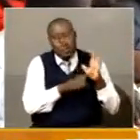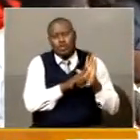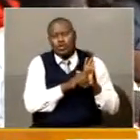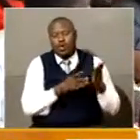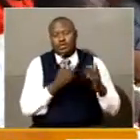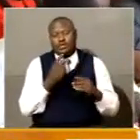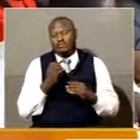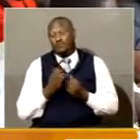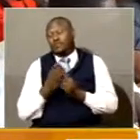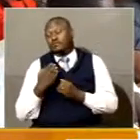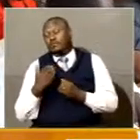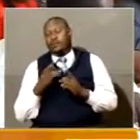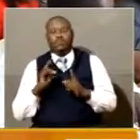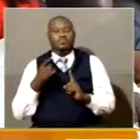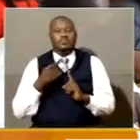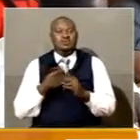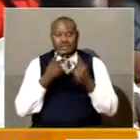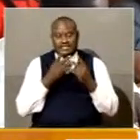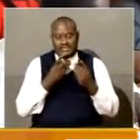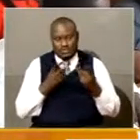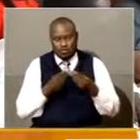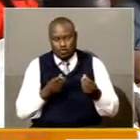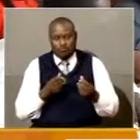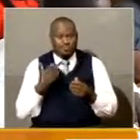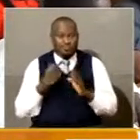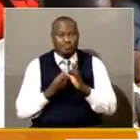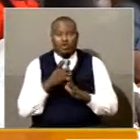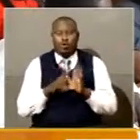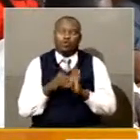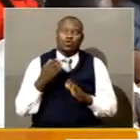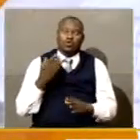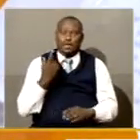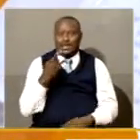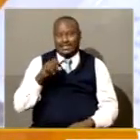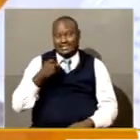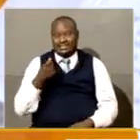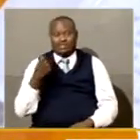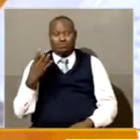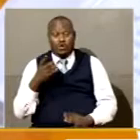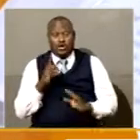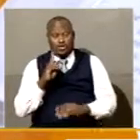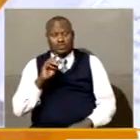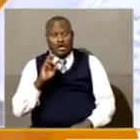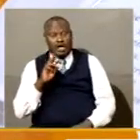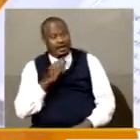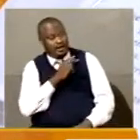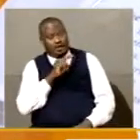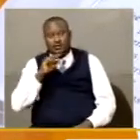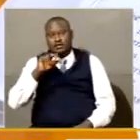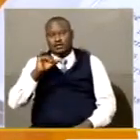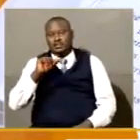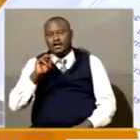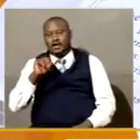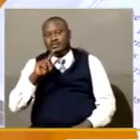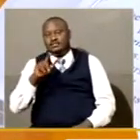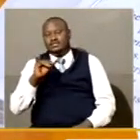gw'2014 n'ekigendererwa eky'okutereeza eriiriwo eryakolebwa mwaka gwa 1964. Dr. Stella Nyanzi omunoonyereza ku ttendekero ly'e Makerere